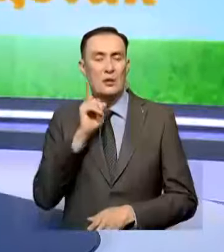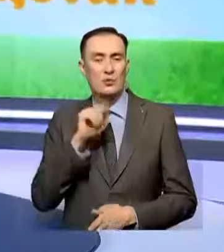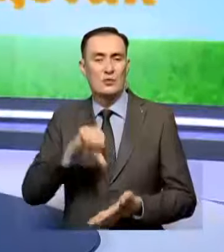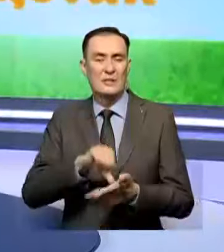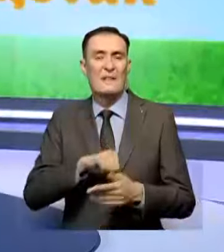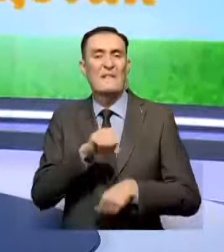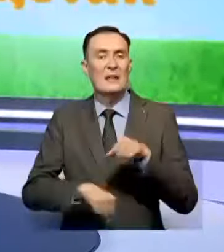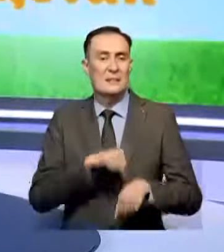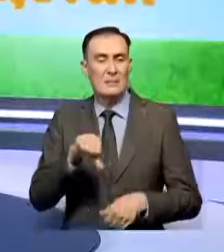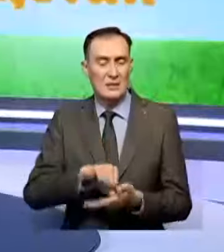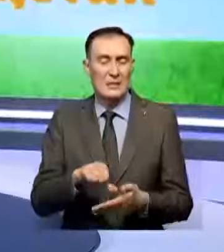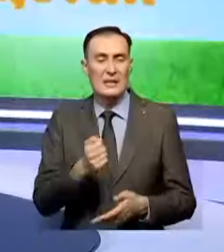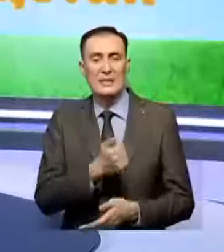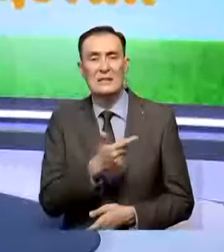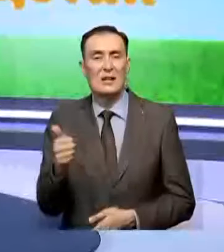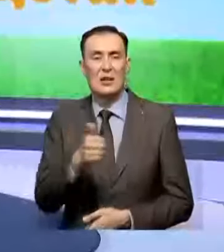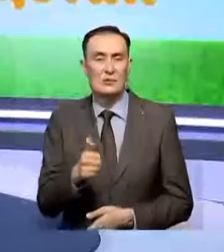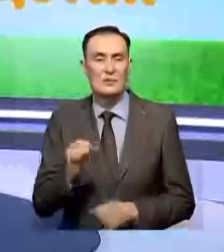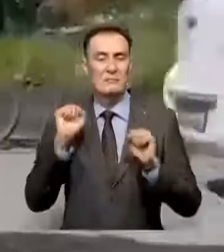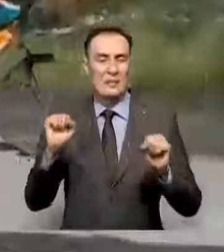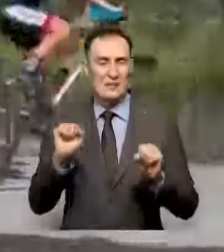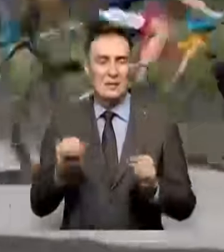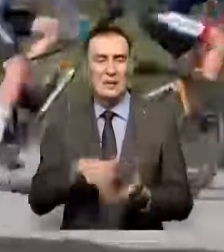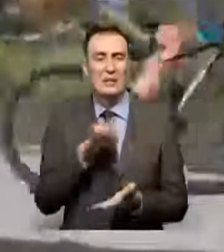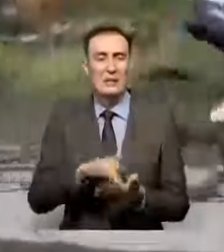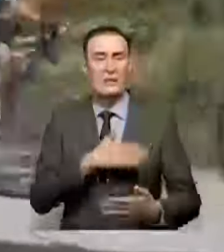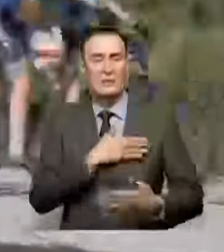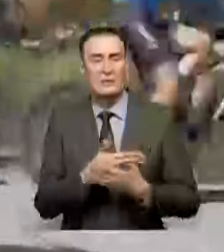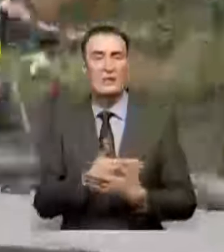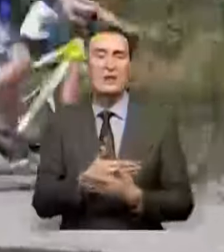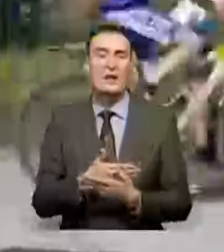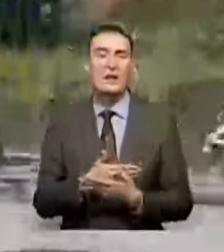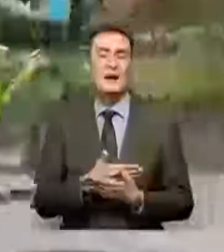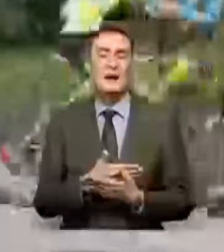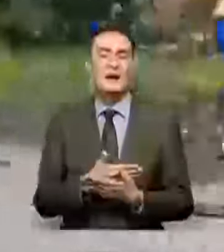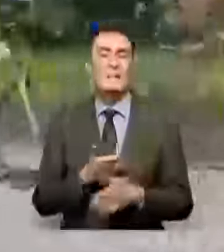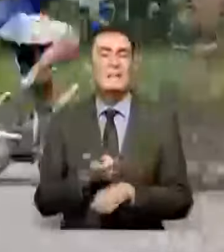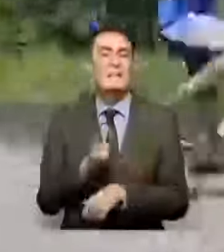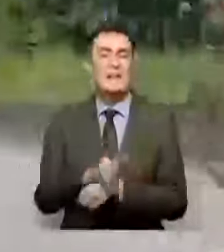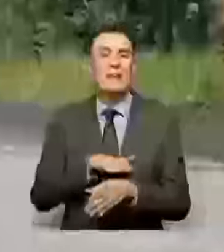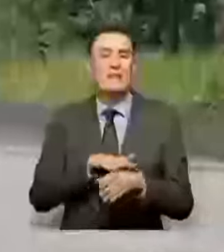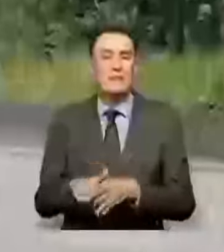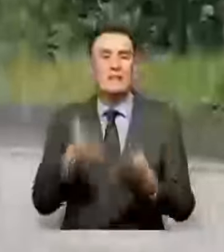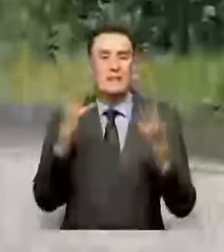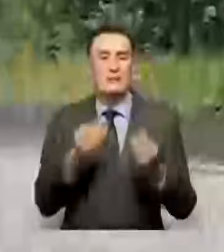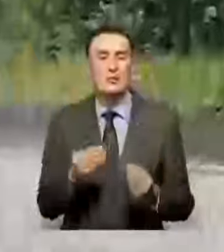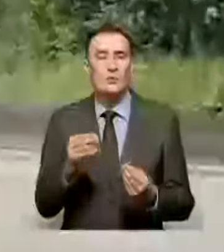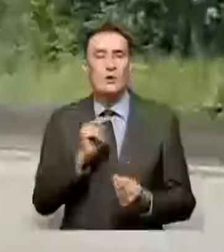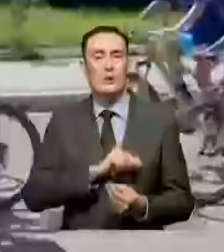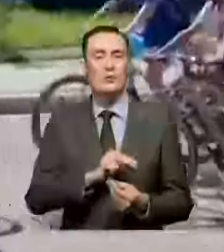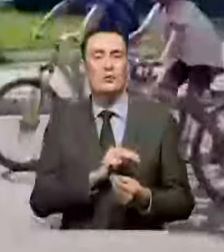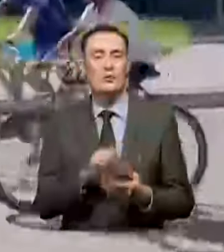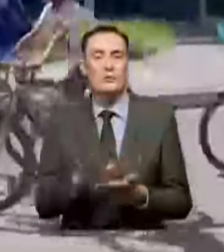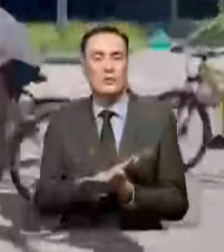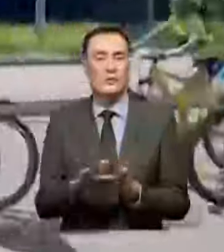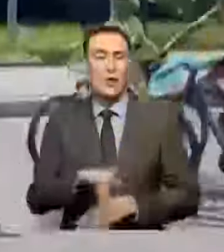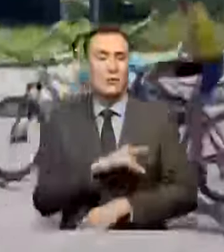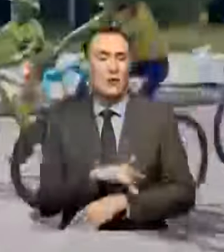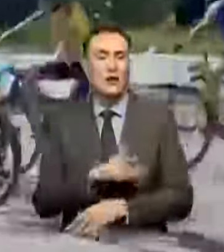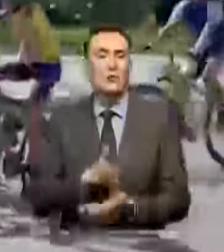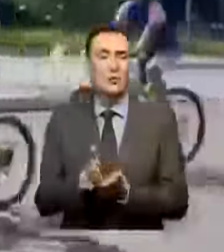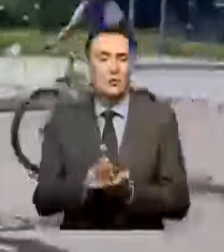Подключились велосипедисты. За несколько часов спортсмены и городские общественники перевыполнили дневную рабочую норму местных